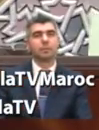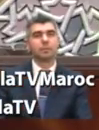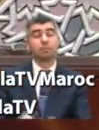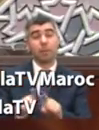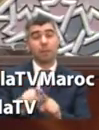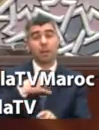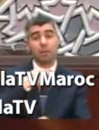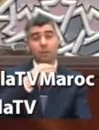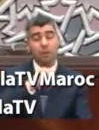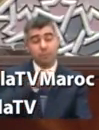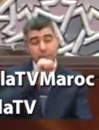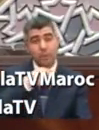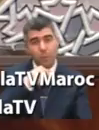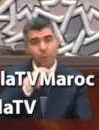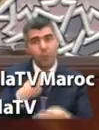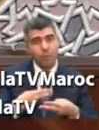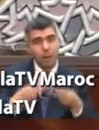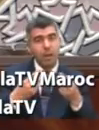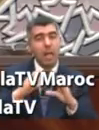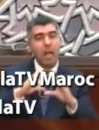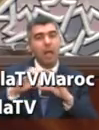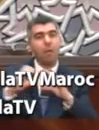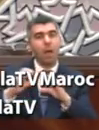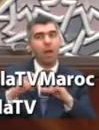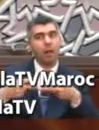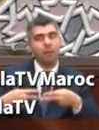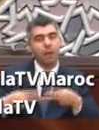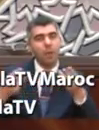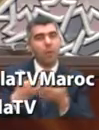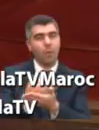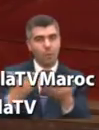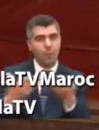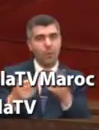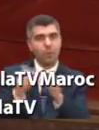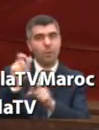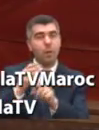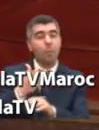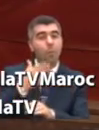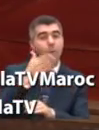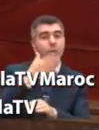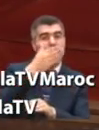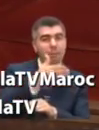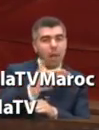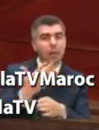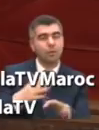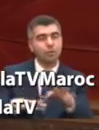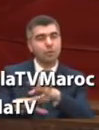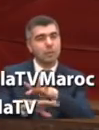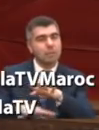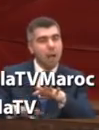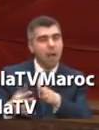أنه بدأ الحوار الوطني حول إعداد التراب الذي ينظر إلى المستقبل والتحولات الاجتماعية